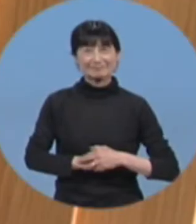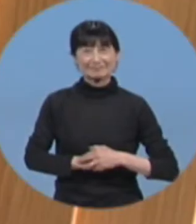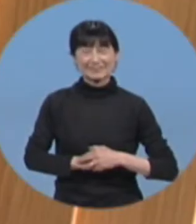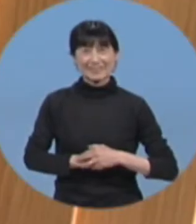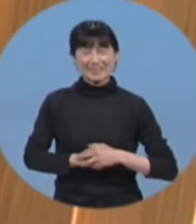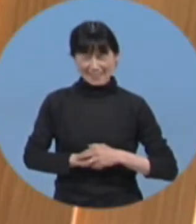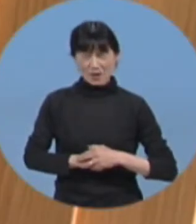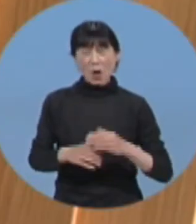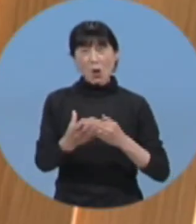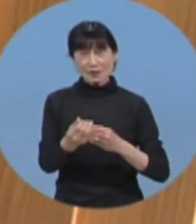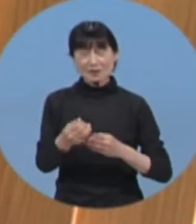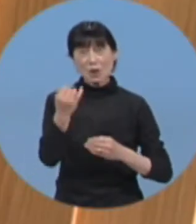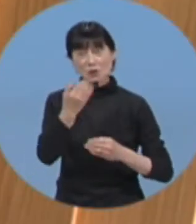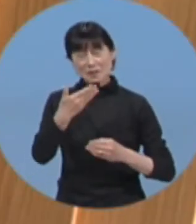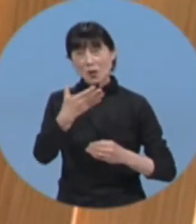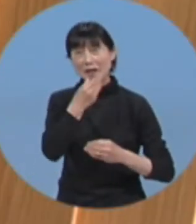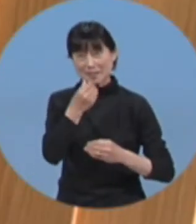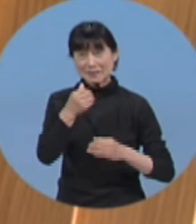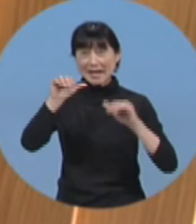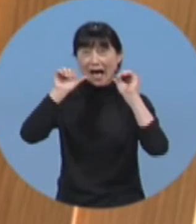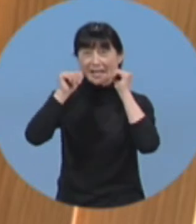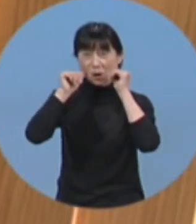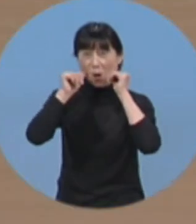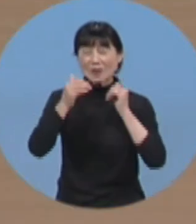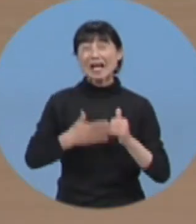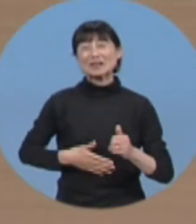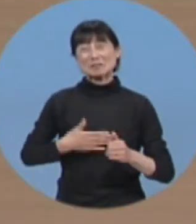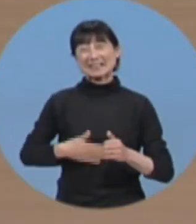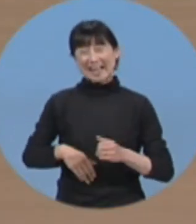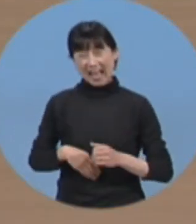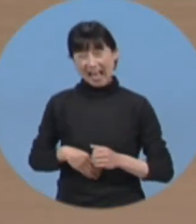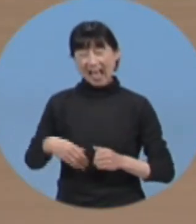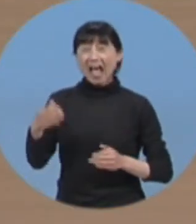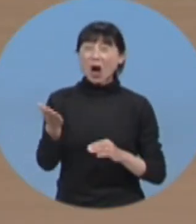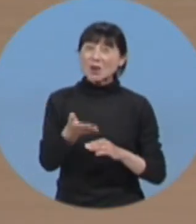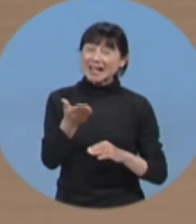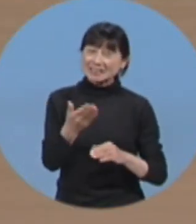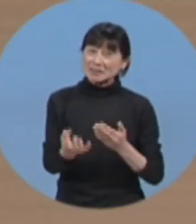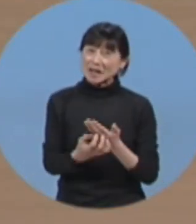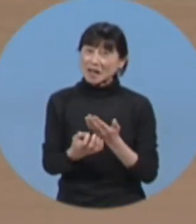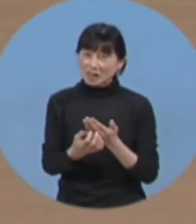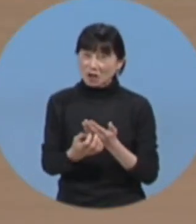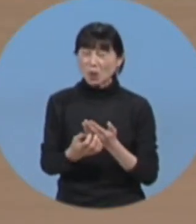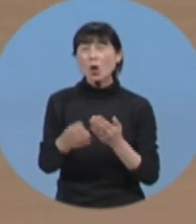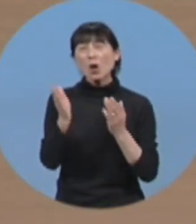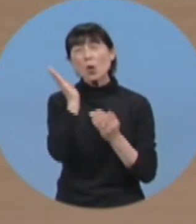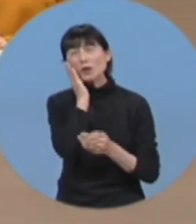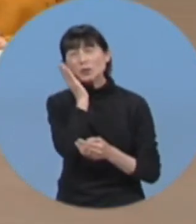富津の海の恵み、アナゴ堪能しました。 お刺身に焼きアナゴ、美味しそうでした